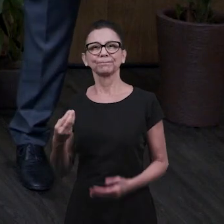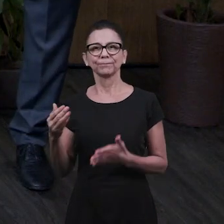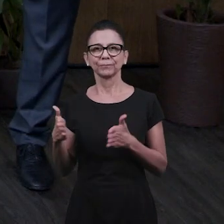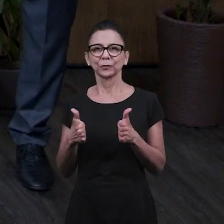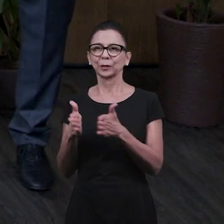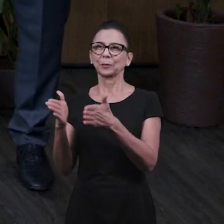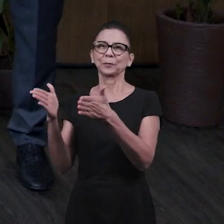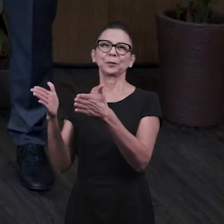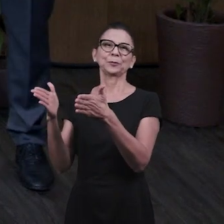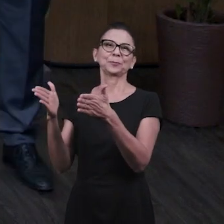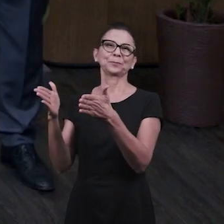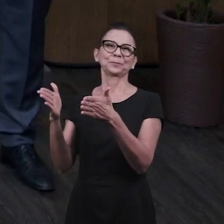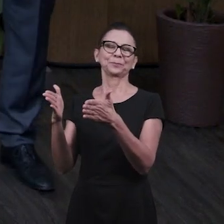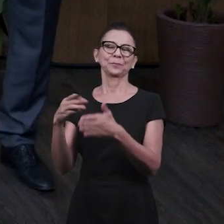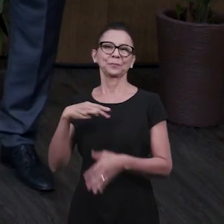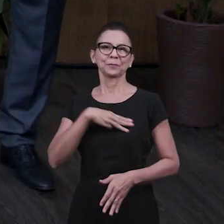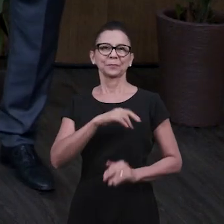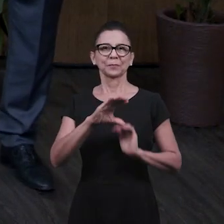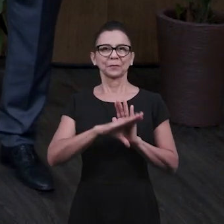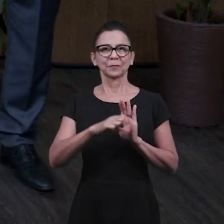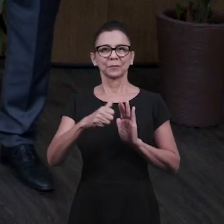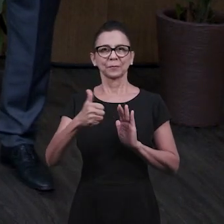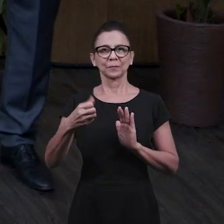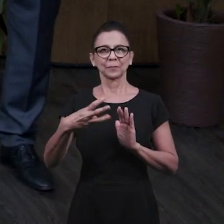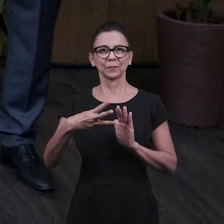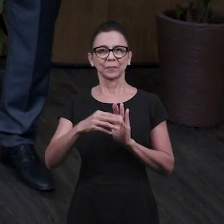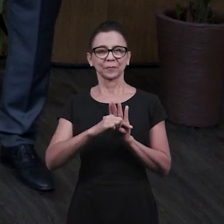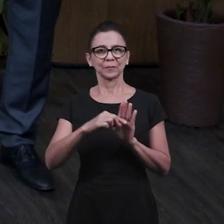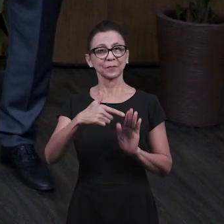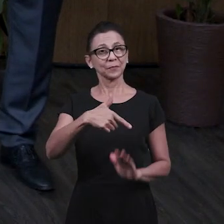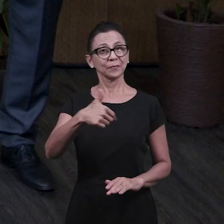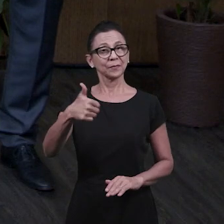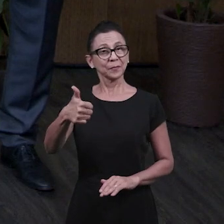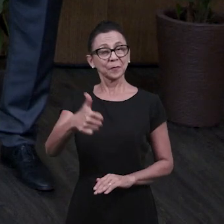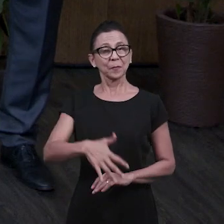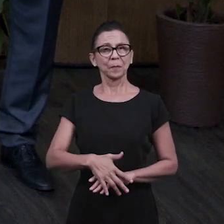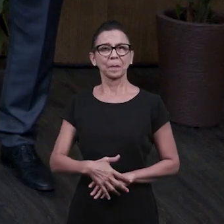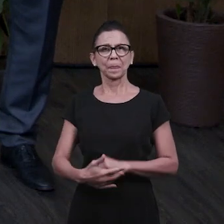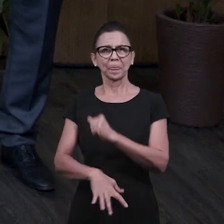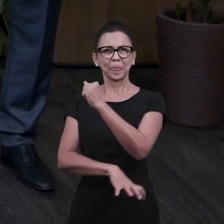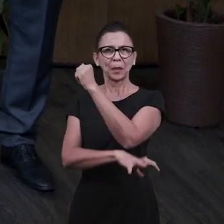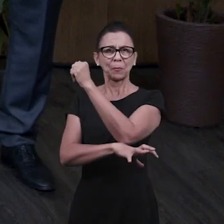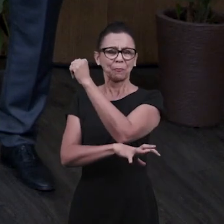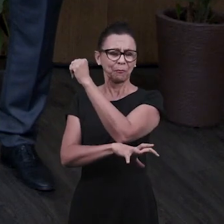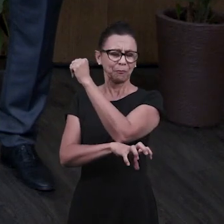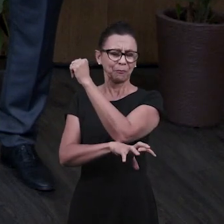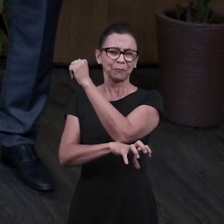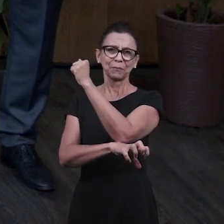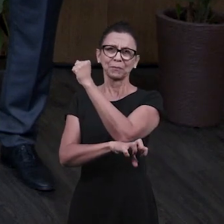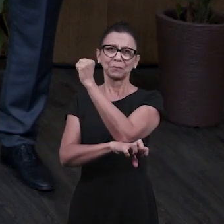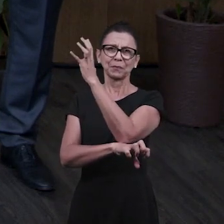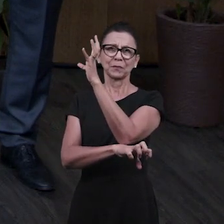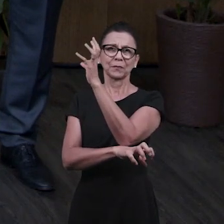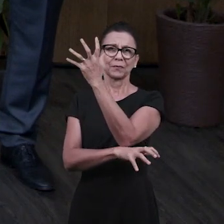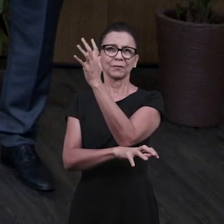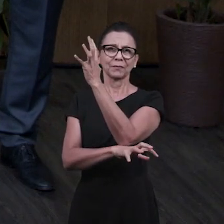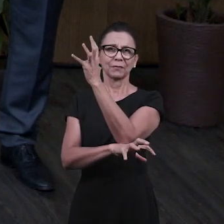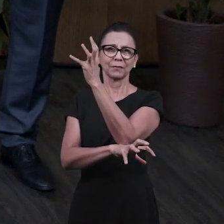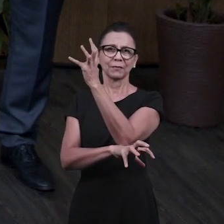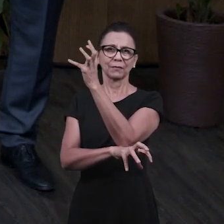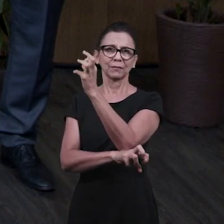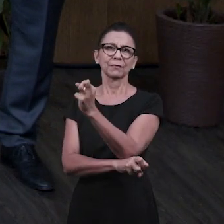dit le texte, au Matthieu 13, 21, elle n'a pas de racine en soi-même. Même pourquoi la vie de